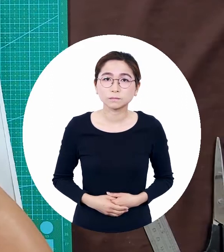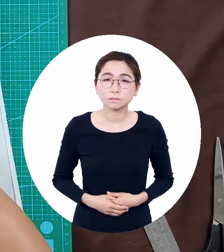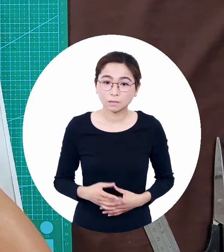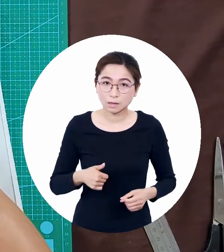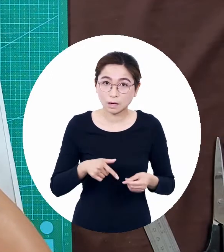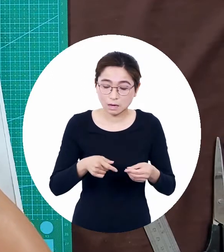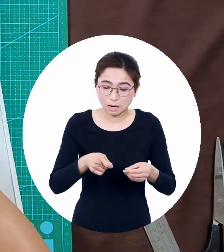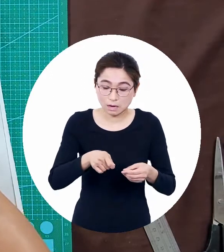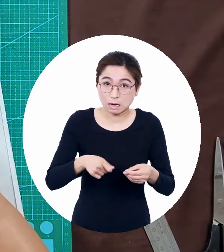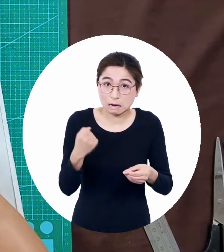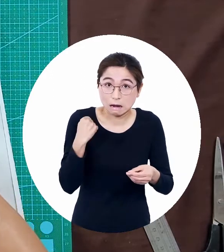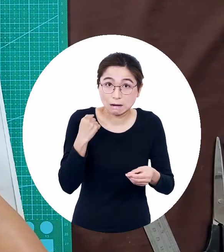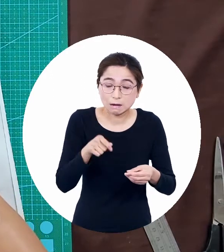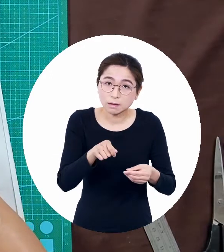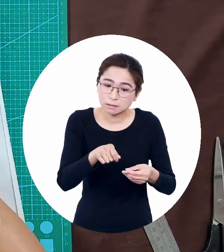個力度咧。